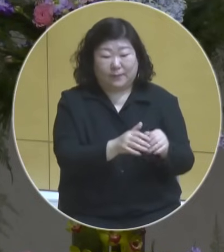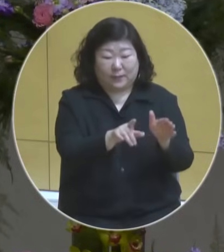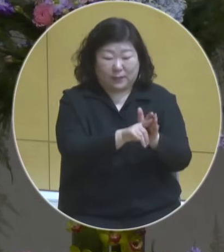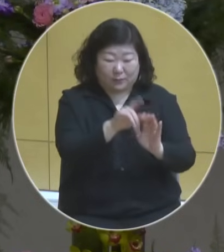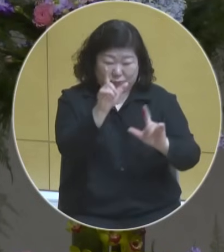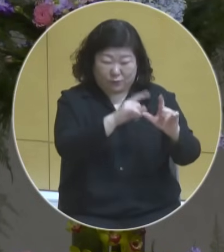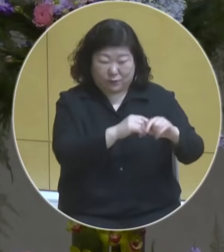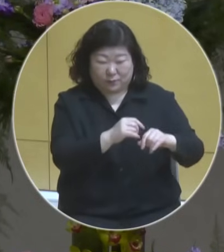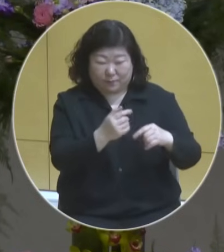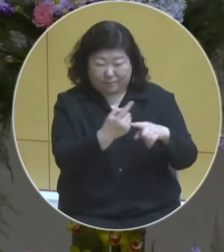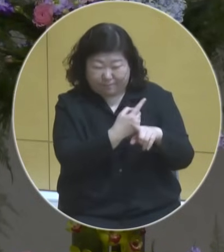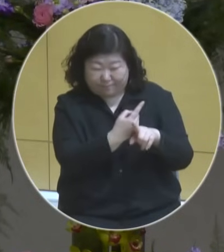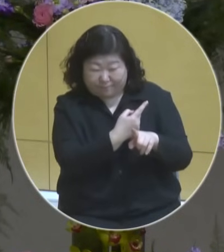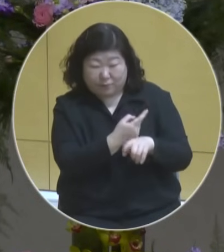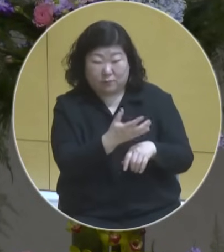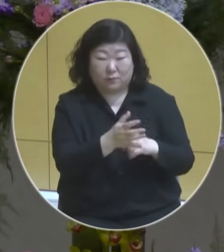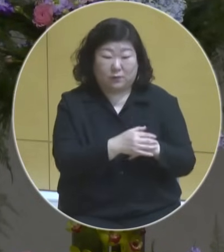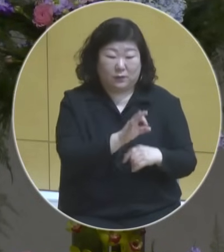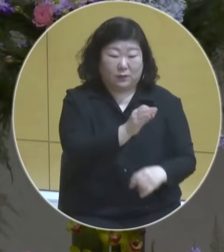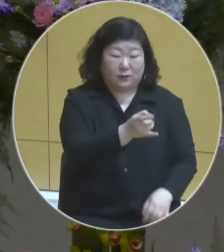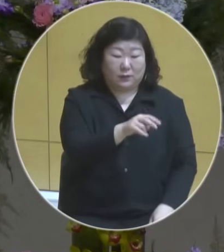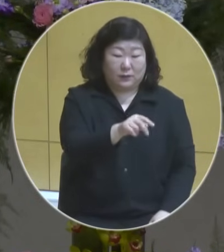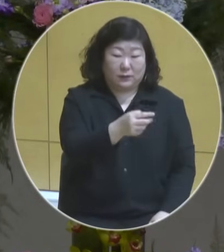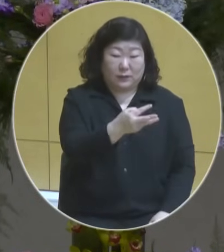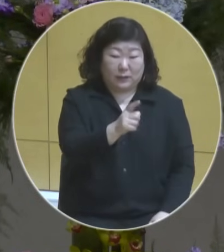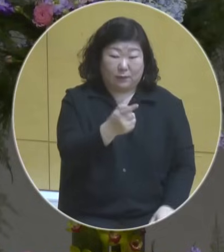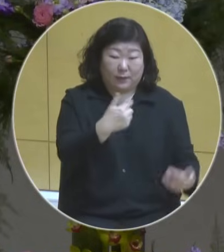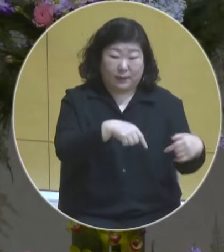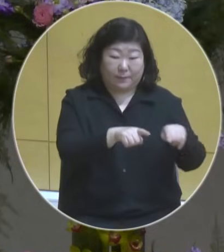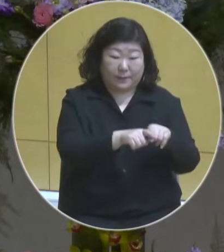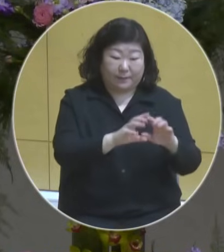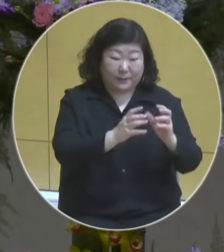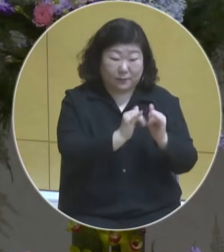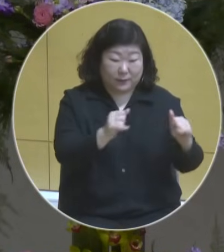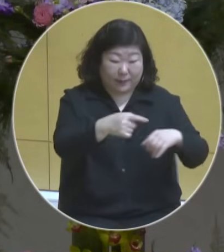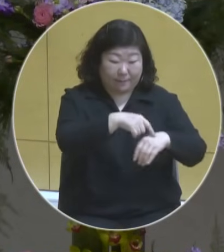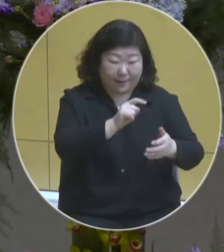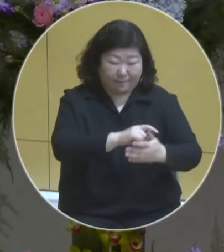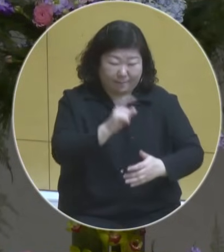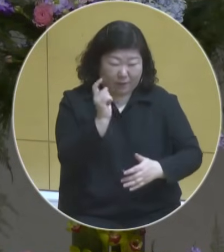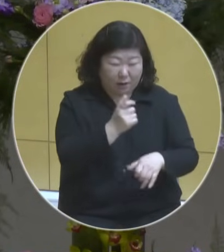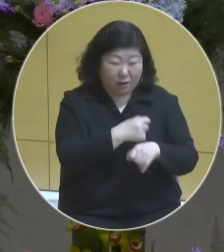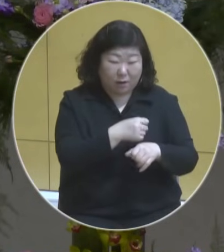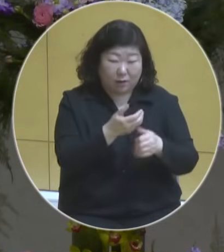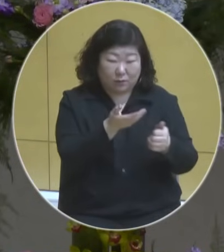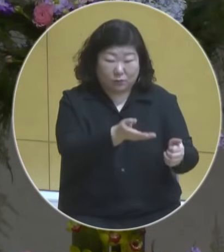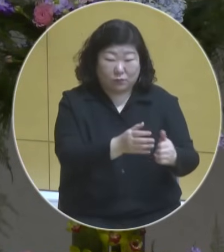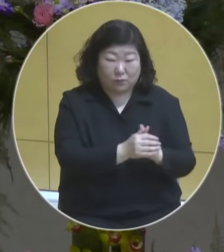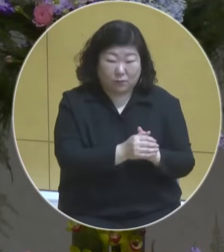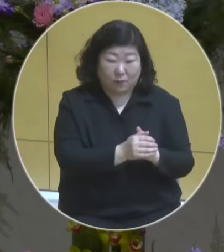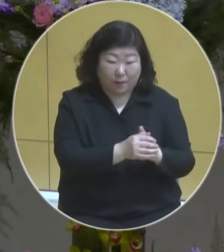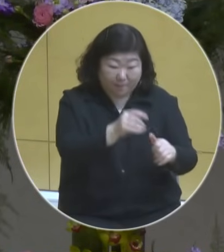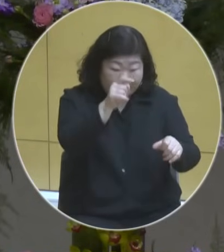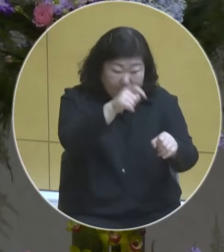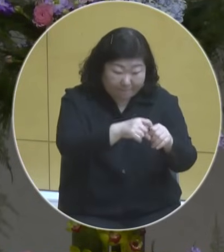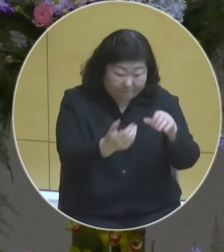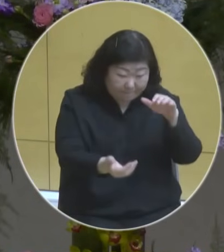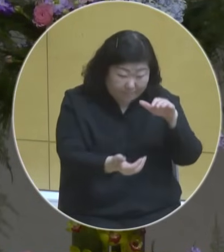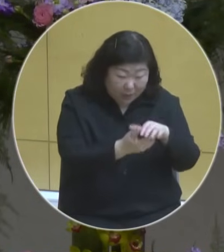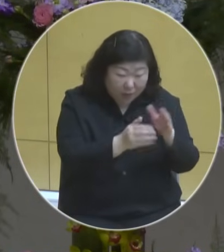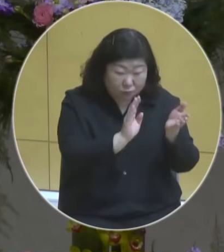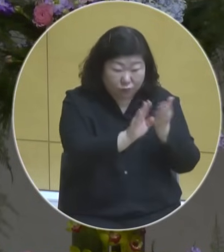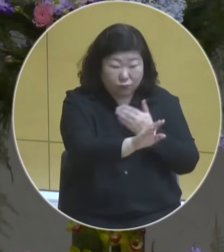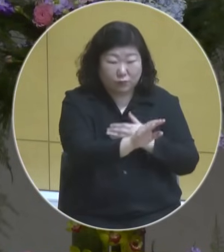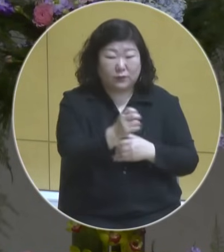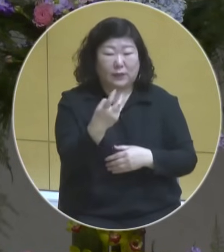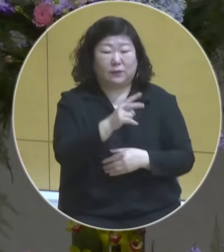함께 바로 이들의 백성들의 마음과 삶을 바로 잡아 놓습니다 그리고 그는 그 목적을 달성하고 난 다음에 바벨론으로